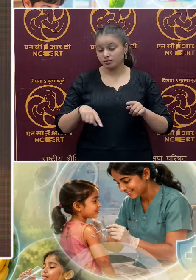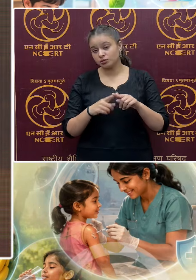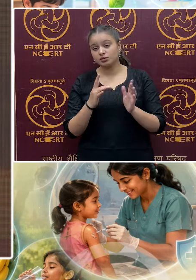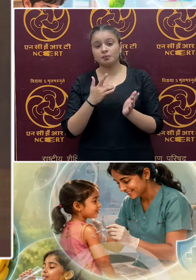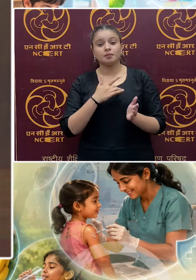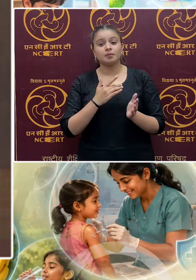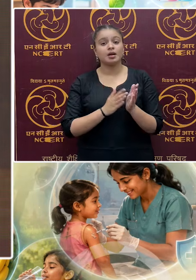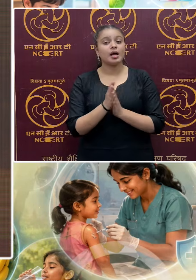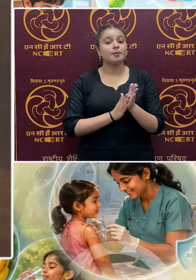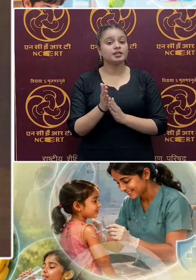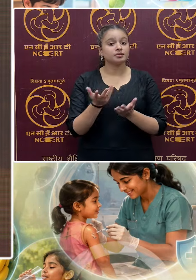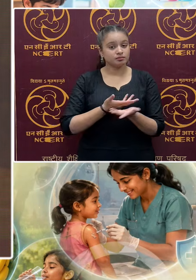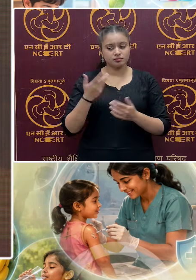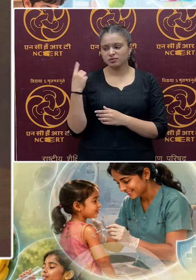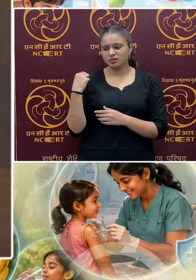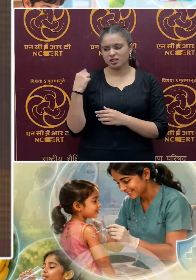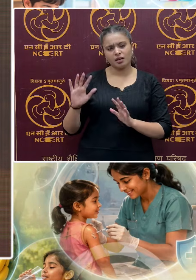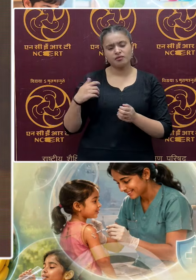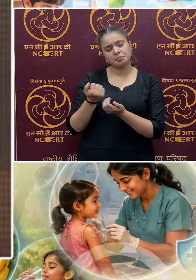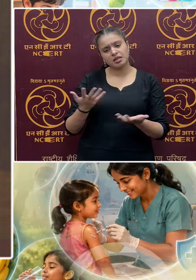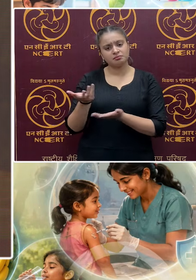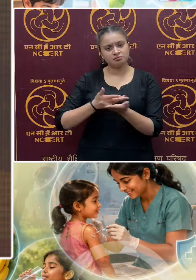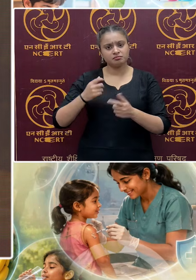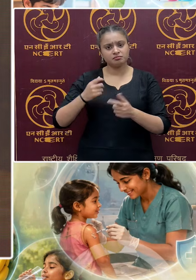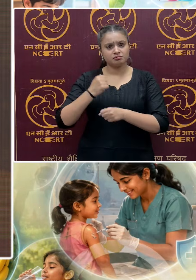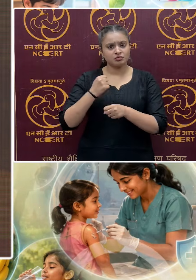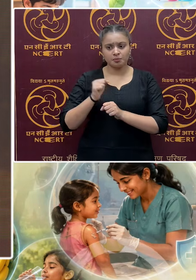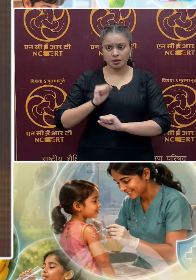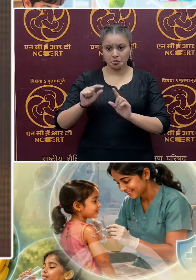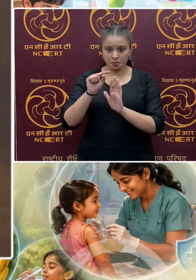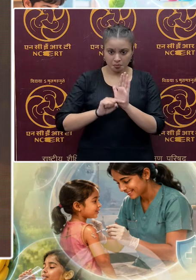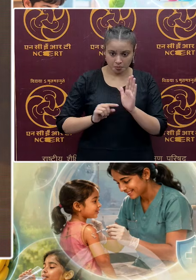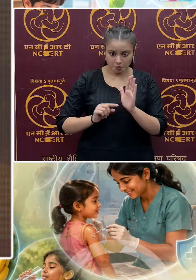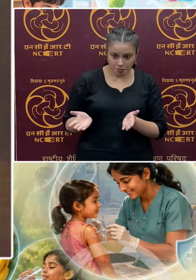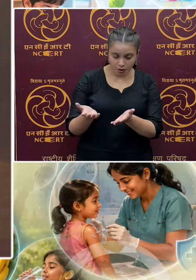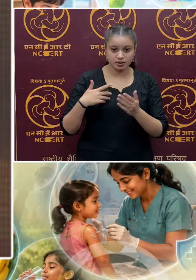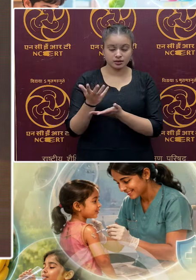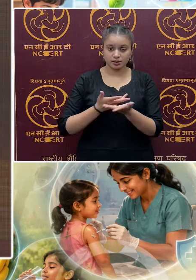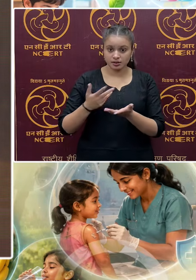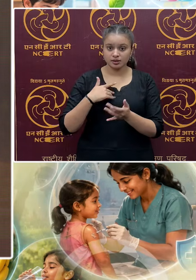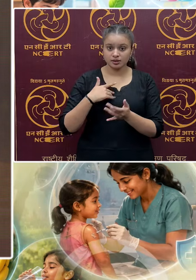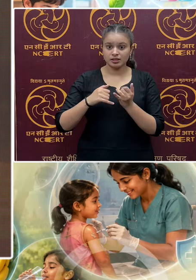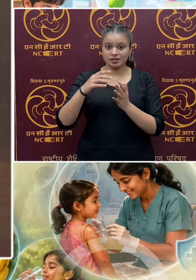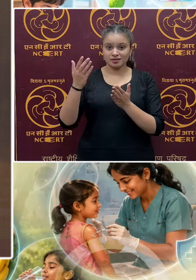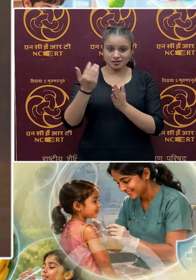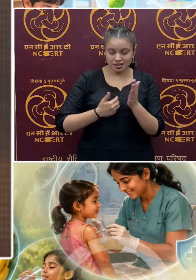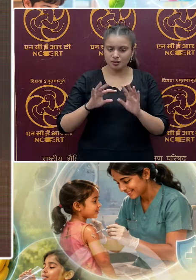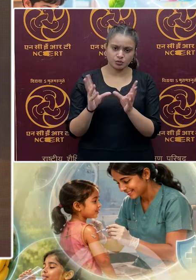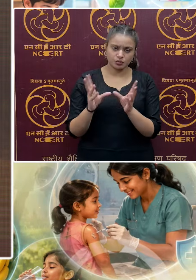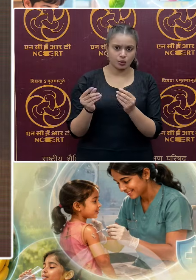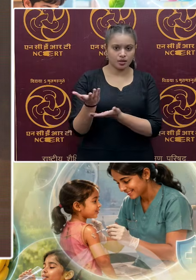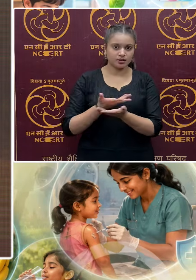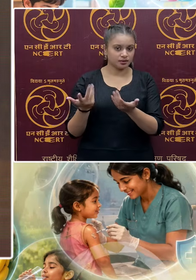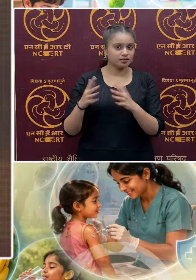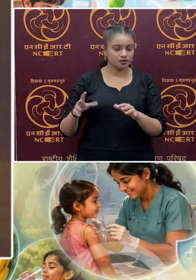हमने डिस्कस की थी कल, बहुत सारी बातें की थी। गवर्नमेंट ऑफ इनिशिएटिव्स, गवर्नमेंट की कुछ पॉलिसीज़, स्कीम्स के बारे में बात की थी जो